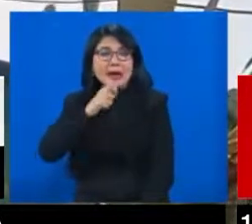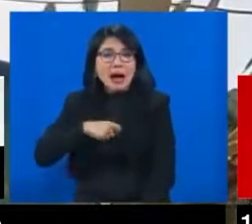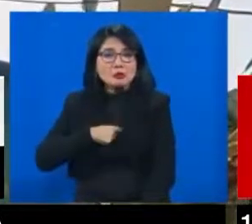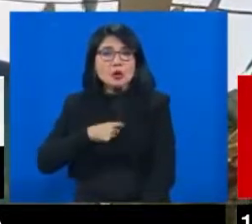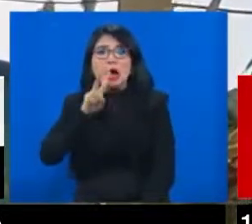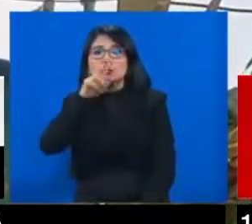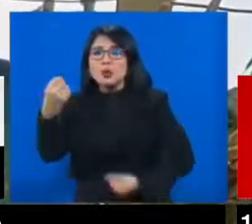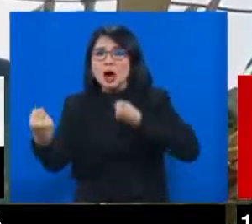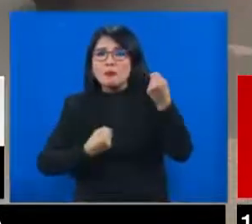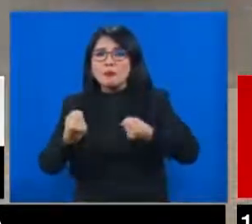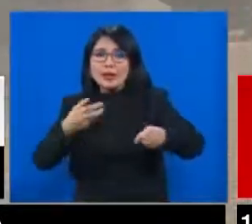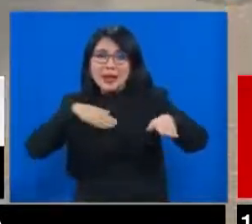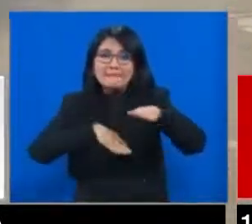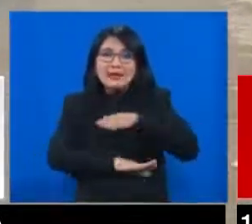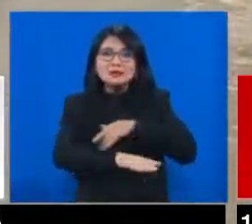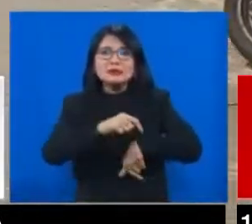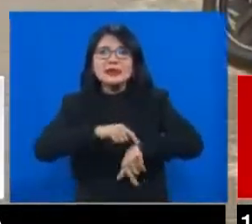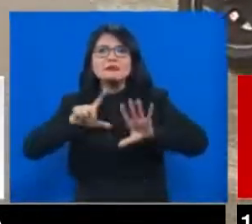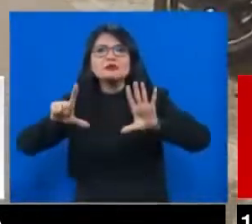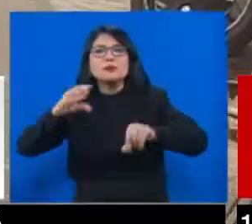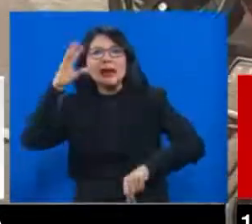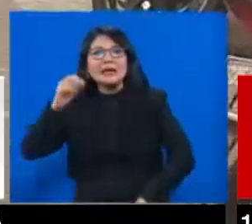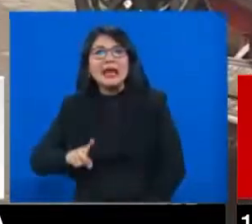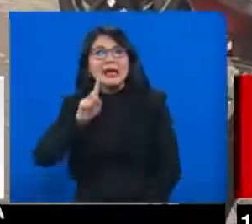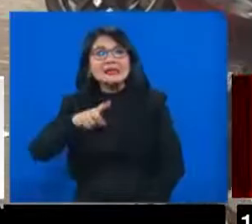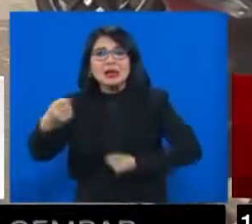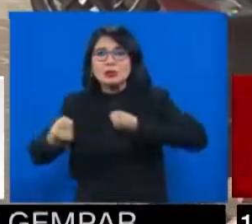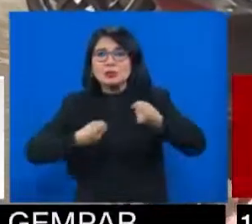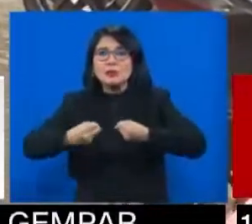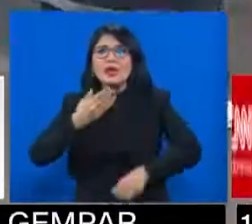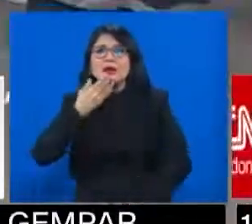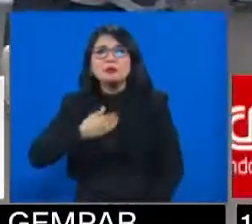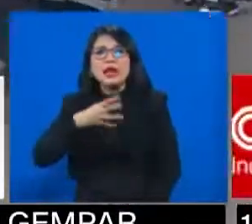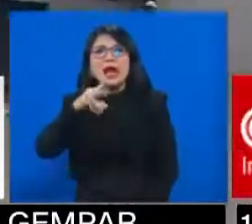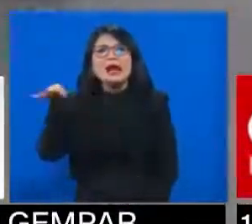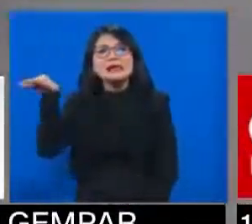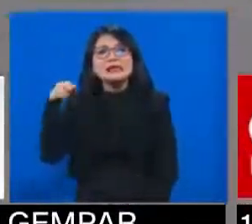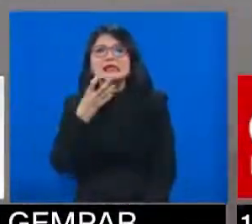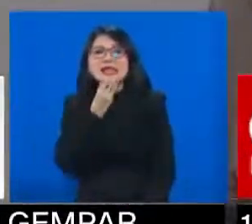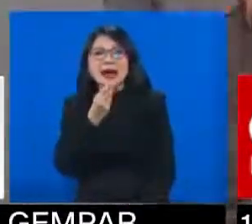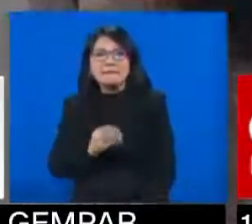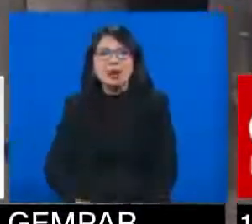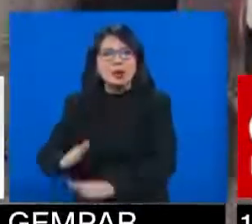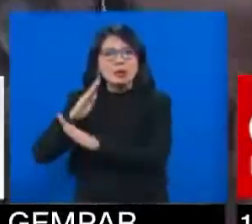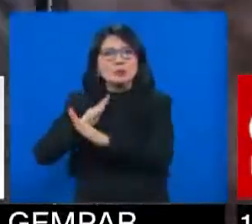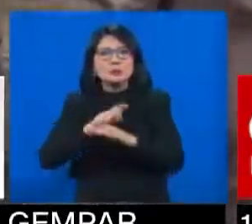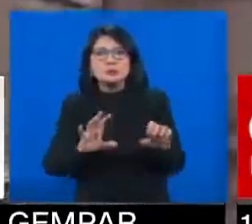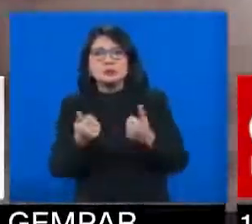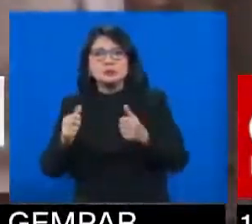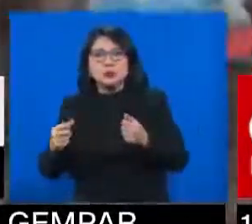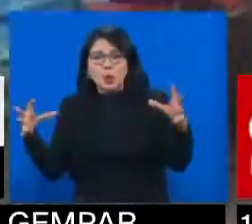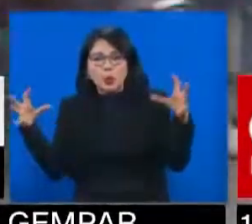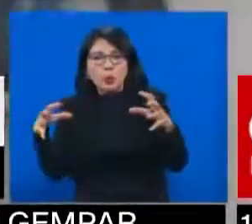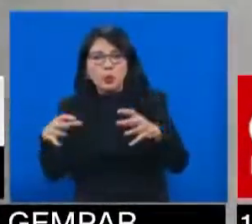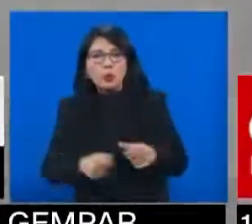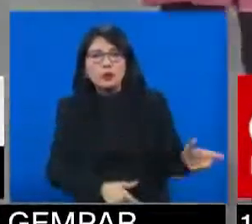kendaraan masuk sekitar pukul 7 pagi. Salah satunya diketahui mobil milik Rizik Syihab. Mengantisipasi kerumunan, petugas dari TNI, Polri, Satpol